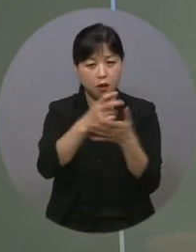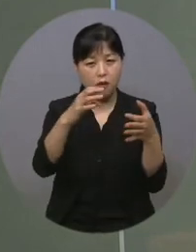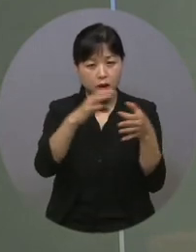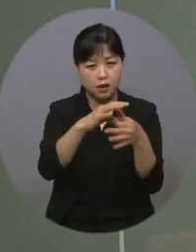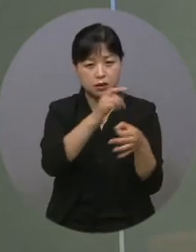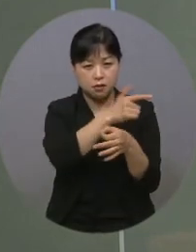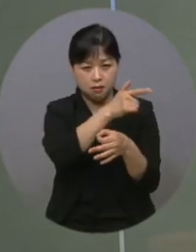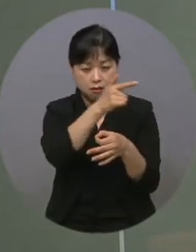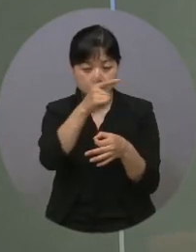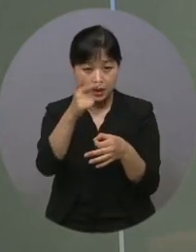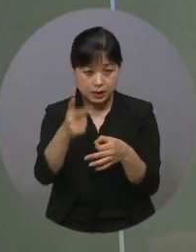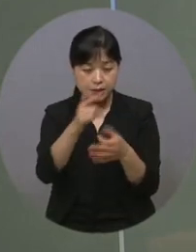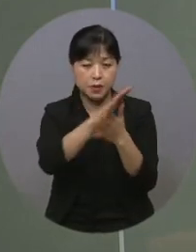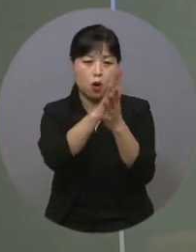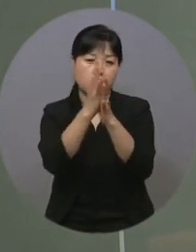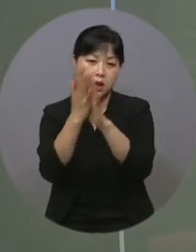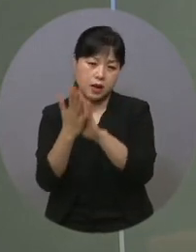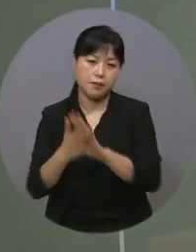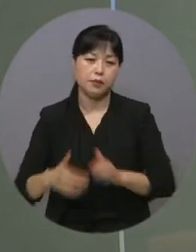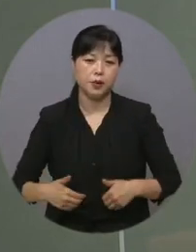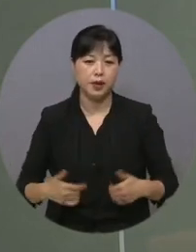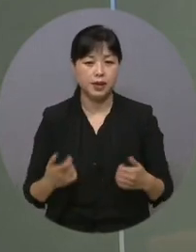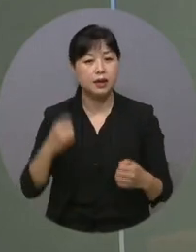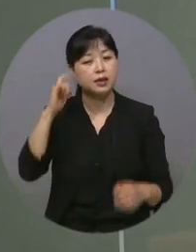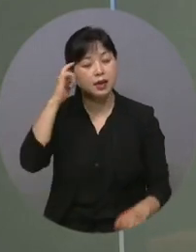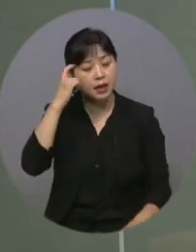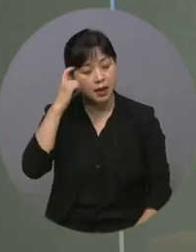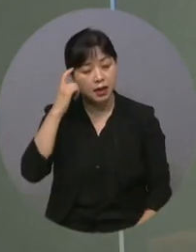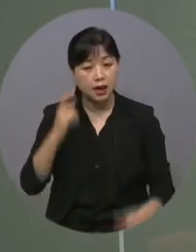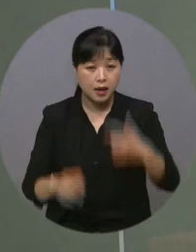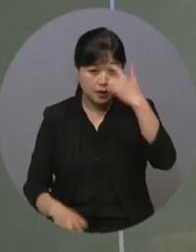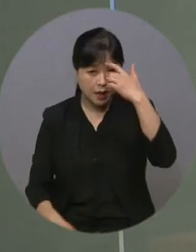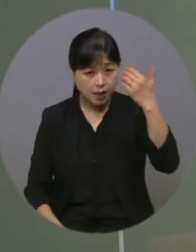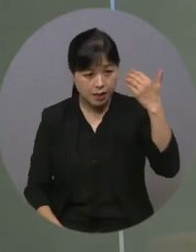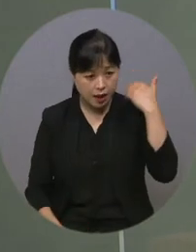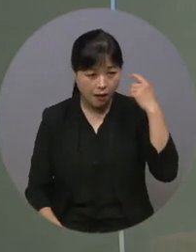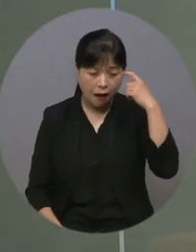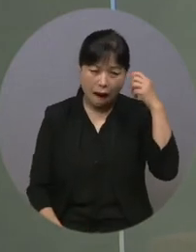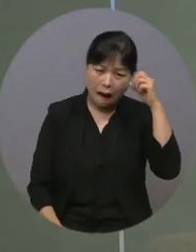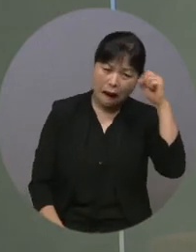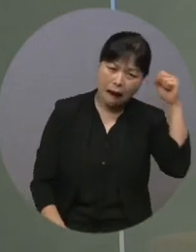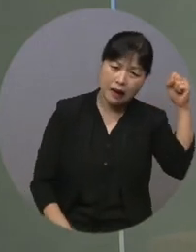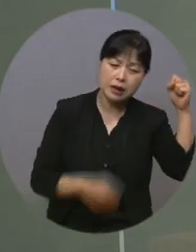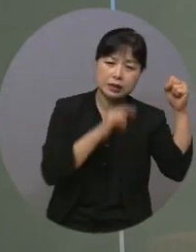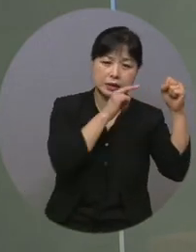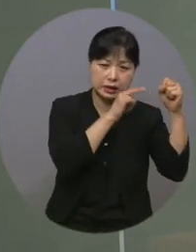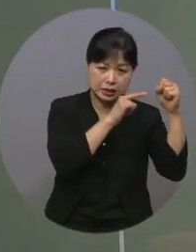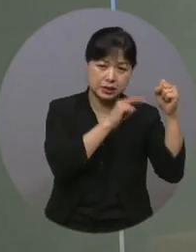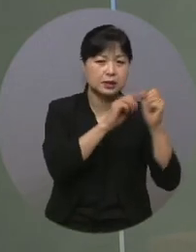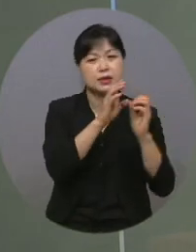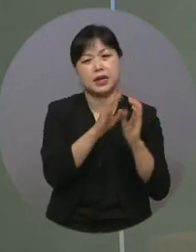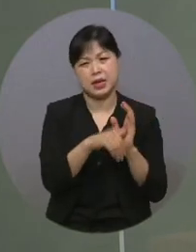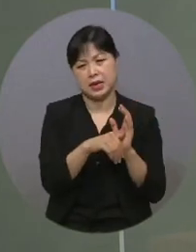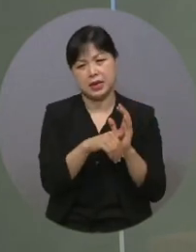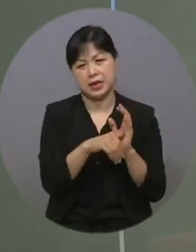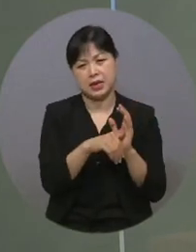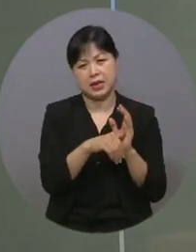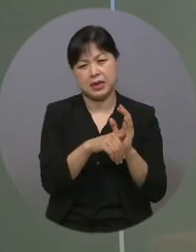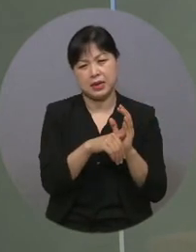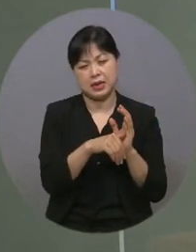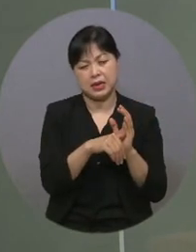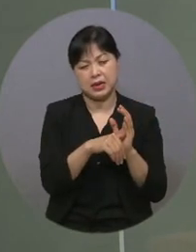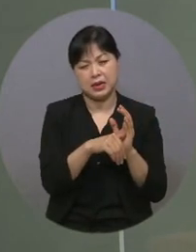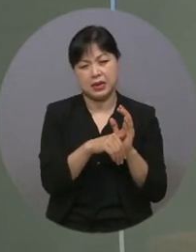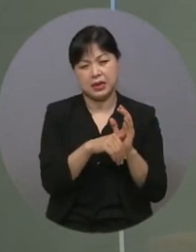제도가 변혁이 와야 하지 않겠냐. 네. 자꾸 옛날 생각만 하는 그런 시대적인